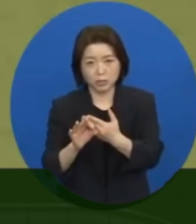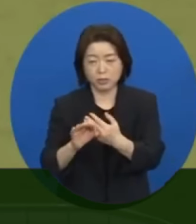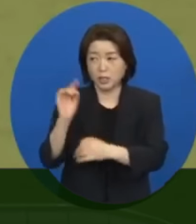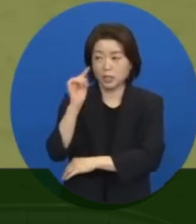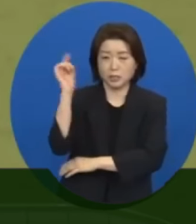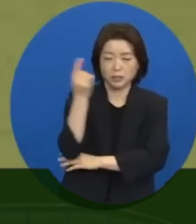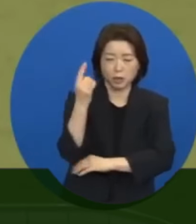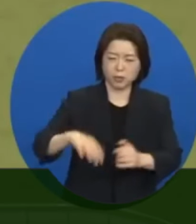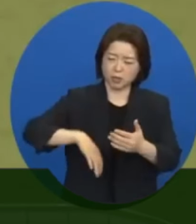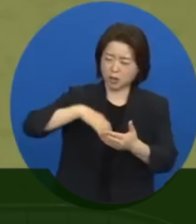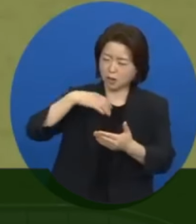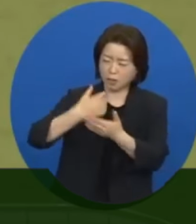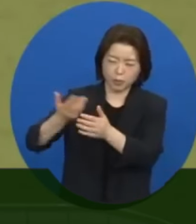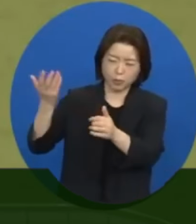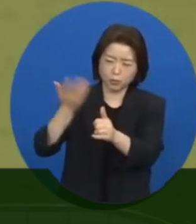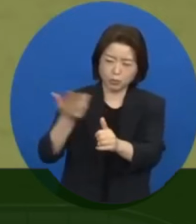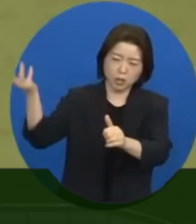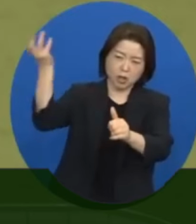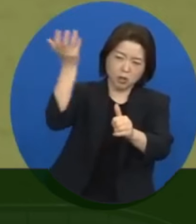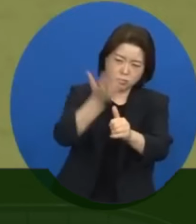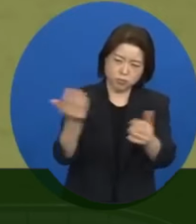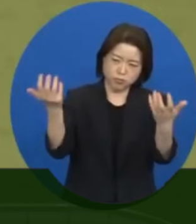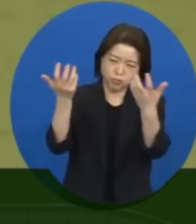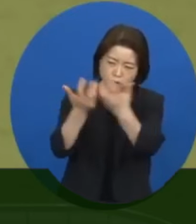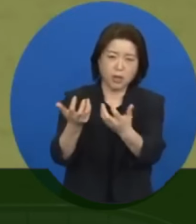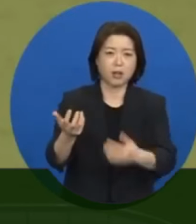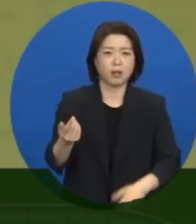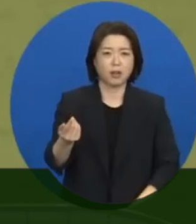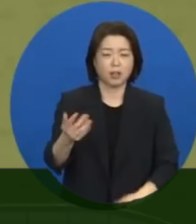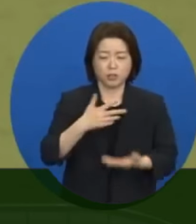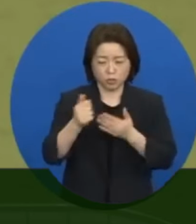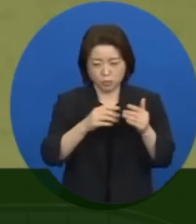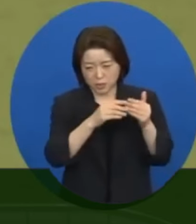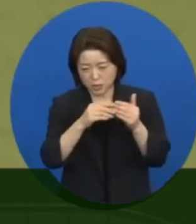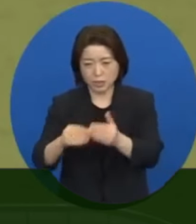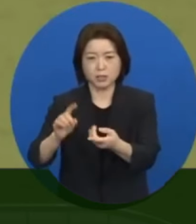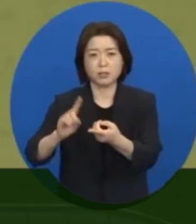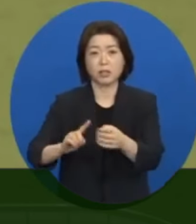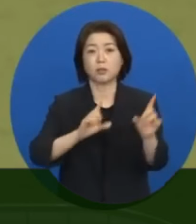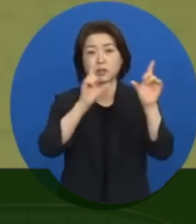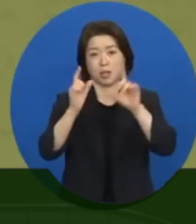그를 감동시켜서 주님이 이끄신 대로 살아갈 수